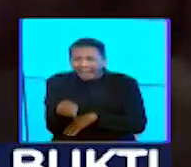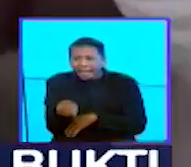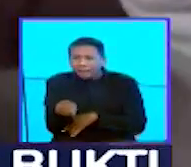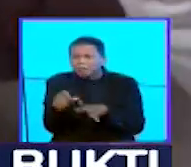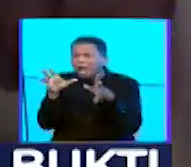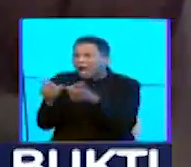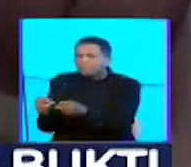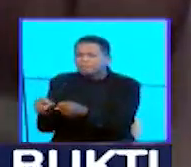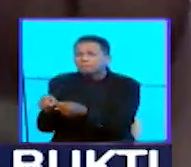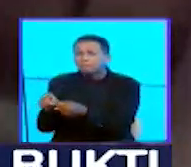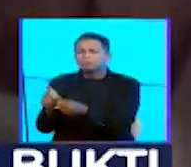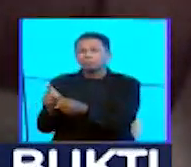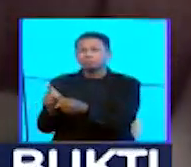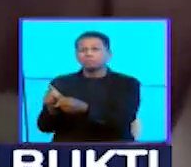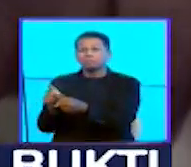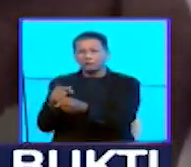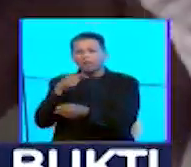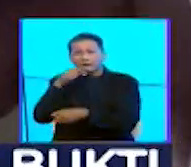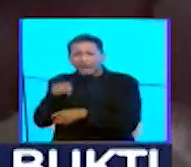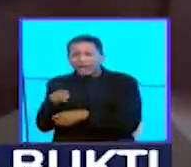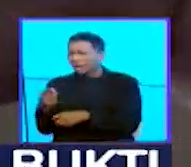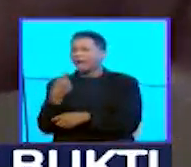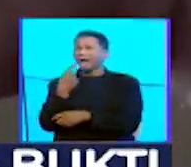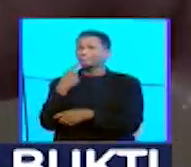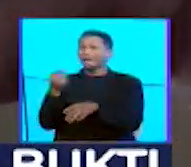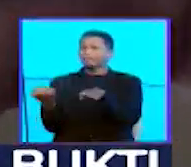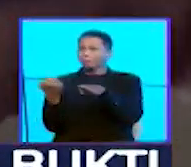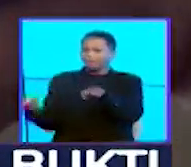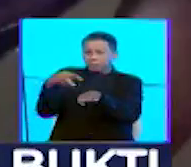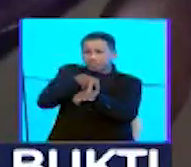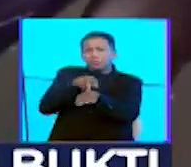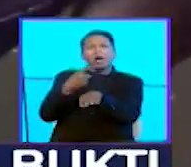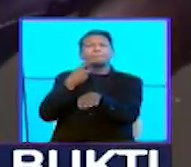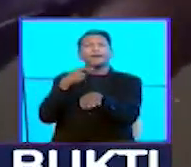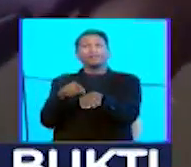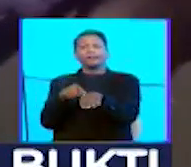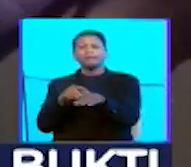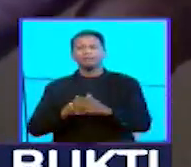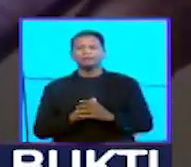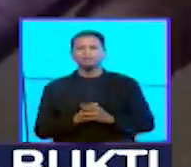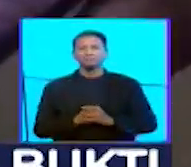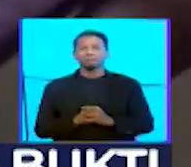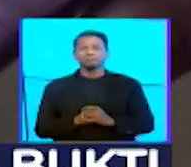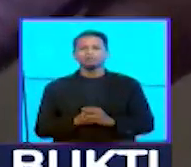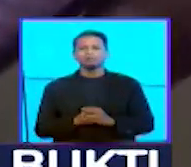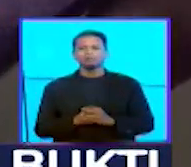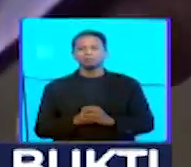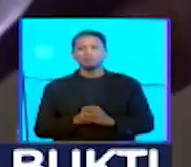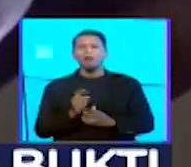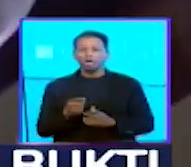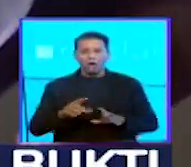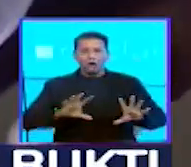polisi. Bagaimana sang nenek bisa berada di dalam mobil pelaku? Dari tangan pelaku, polisi menyita sejumlah peralatan untuk